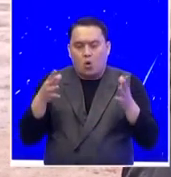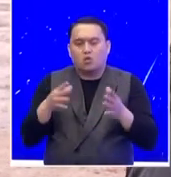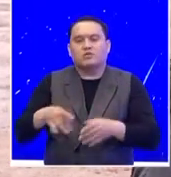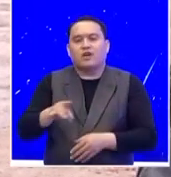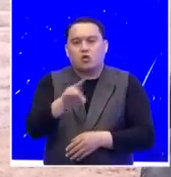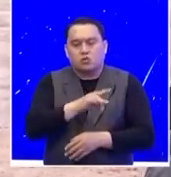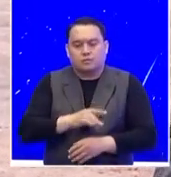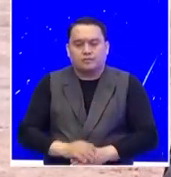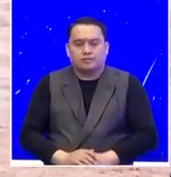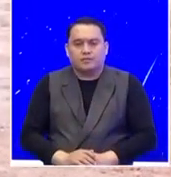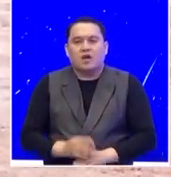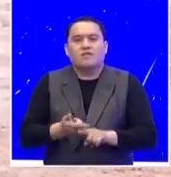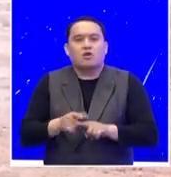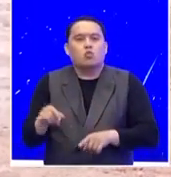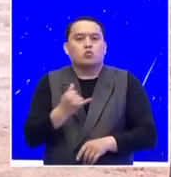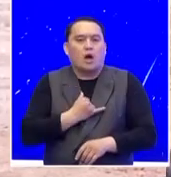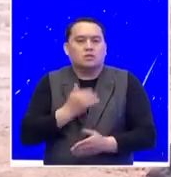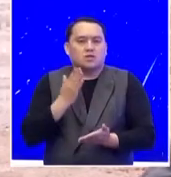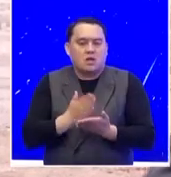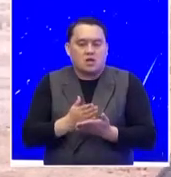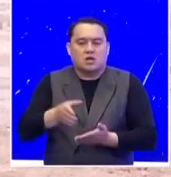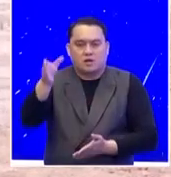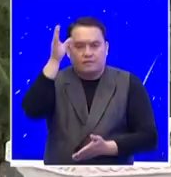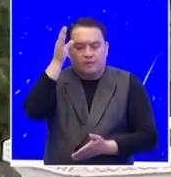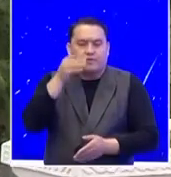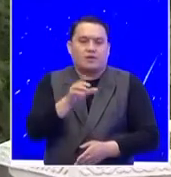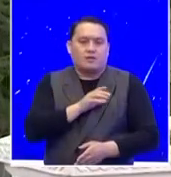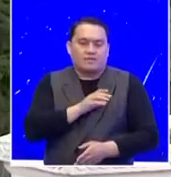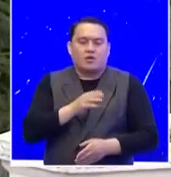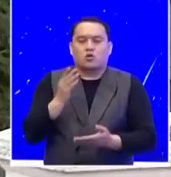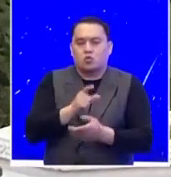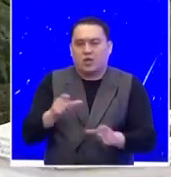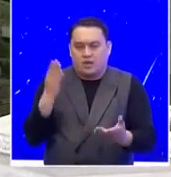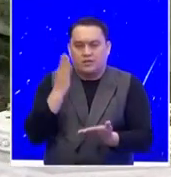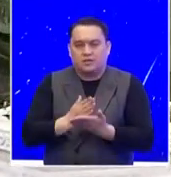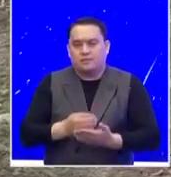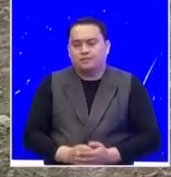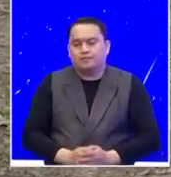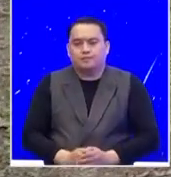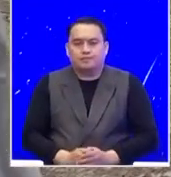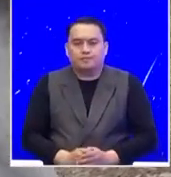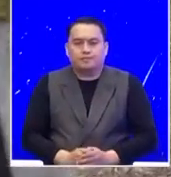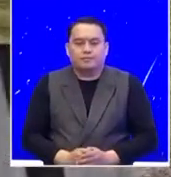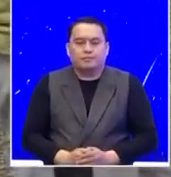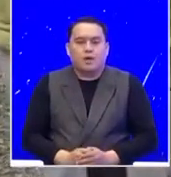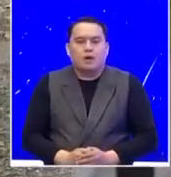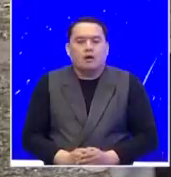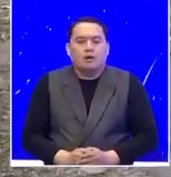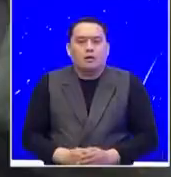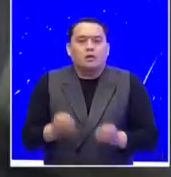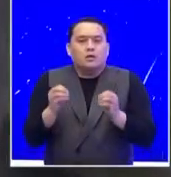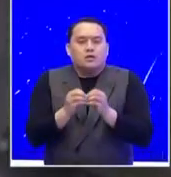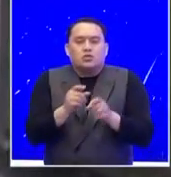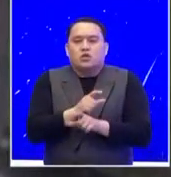районе будет расти. Ведь в регионе очень много чутких и отзывчивых людей. Ежедневно волонтеры района доставляют продовольственные корзины около